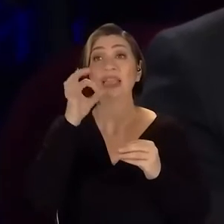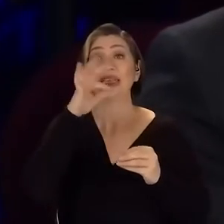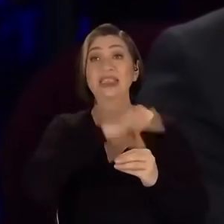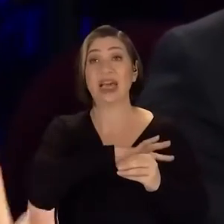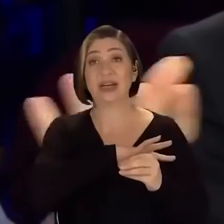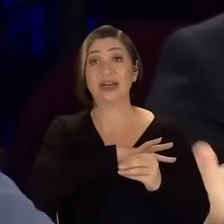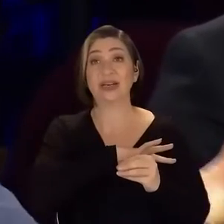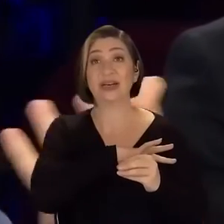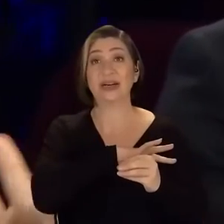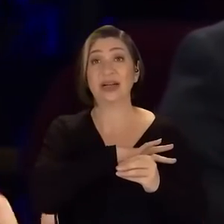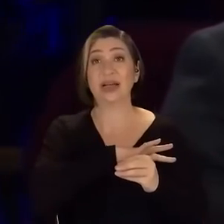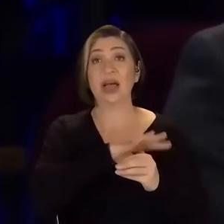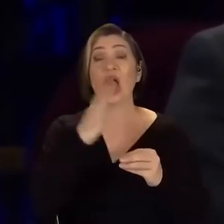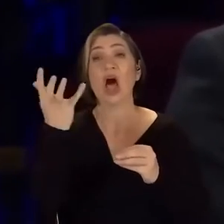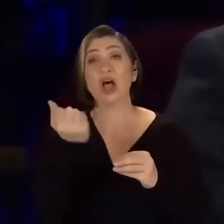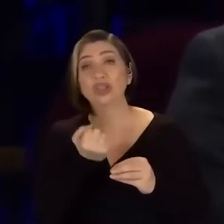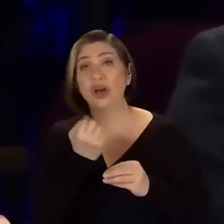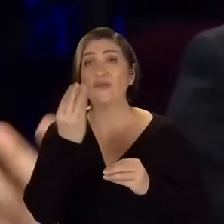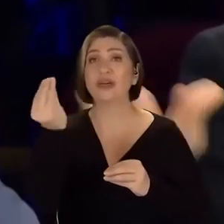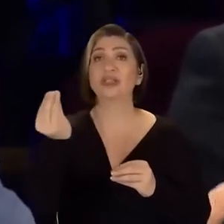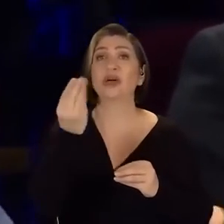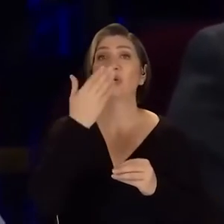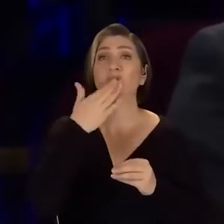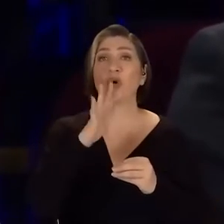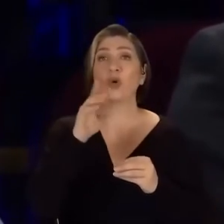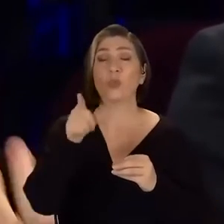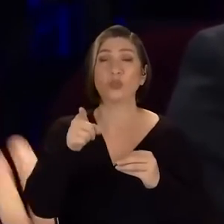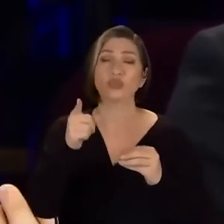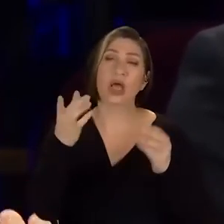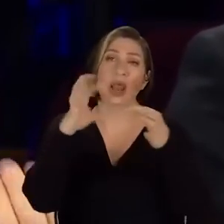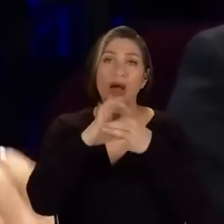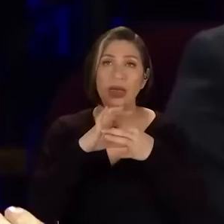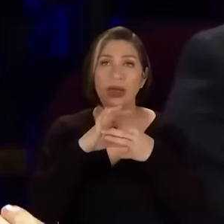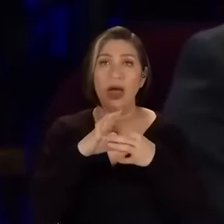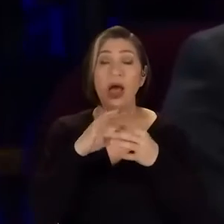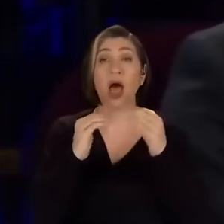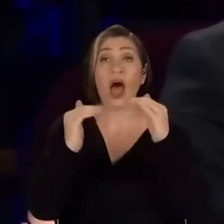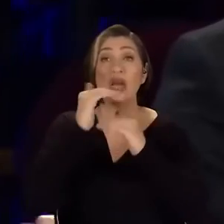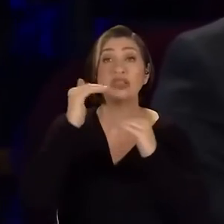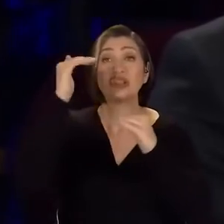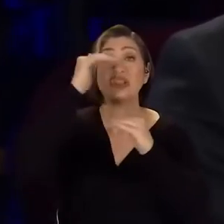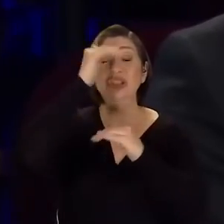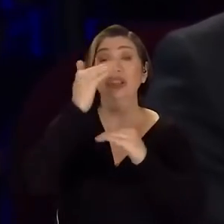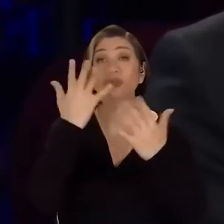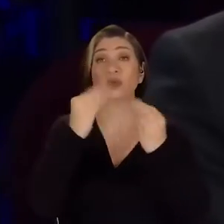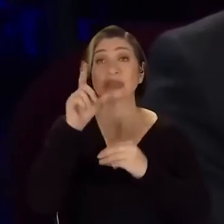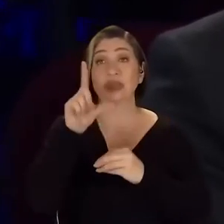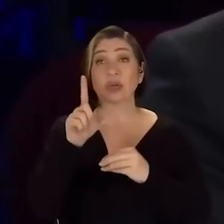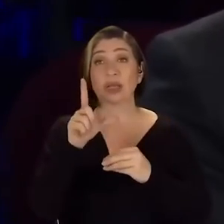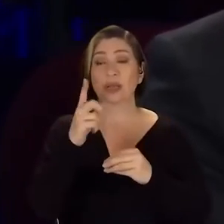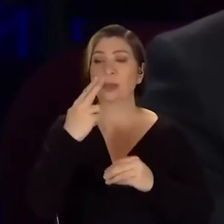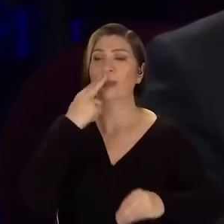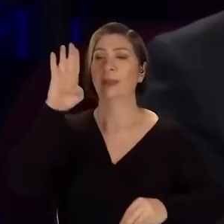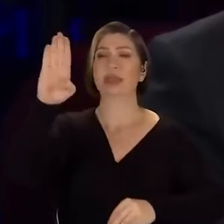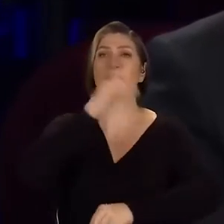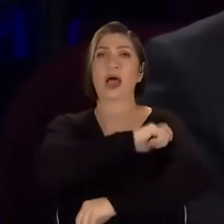değeri vardır. Alacaklı verecekli yoktur ortada. Ondan dolayı güvenirsiniz ki altın da eskiden, yani ben şimdi Nazi